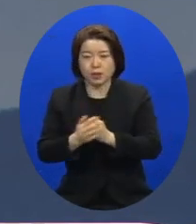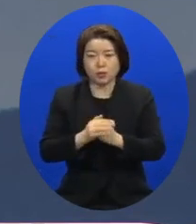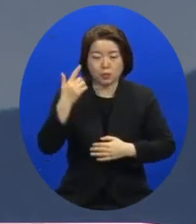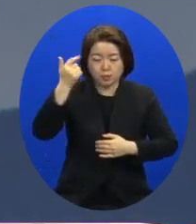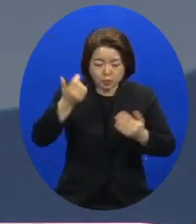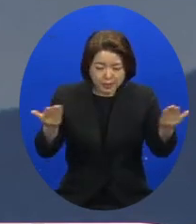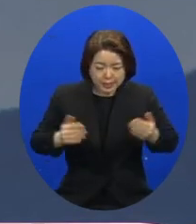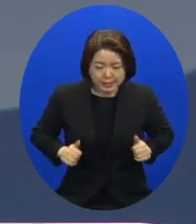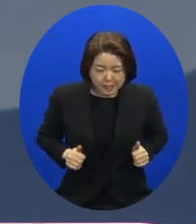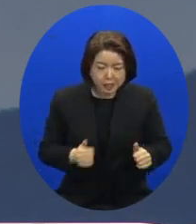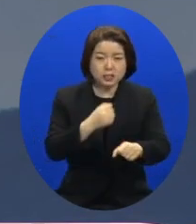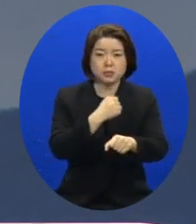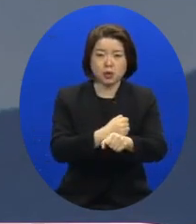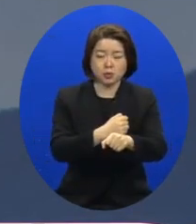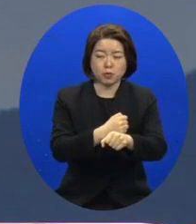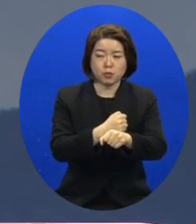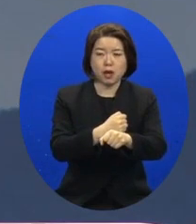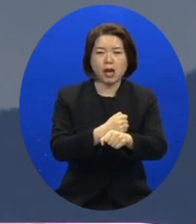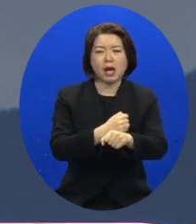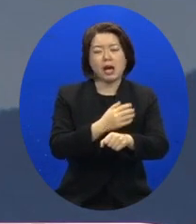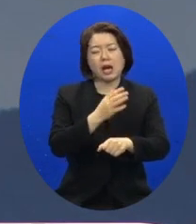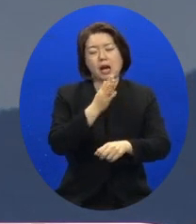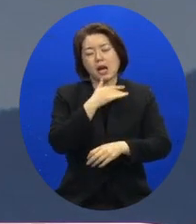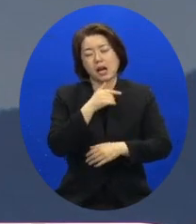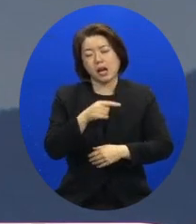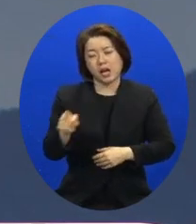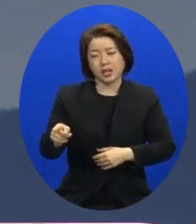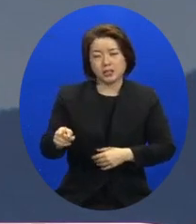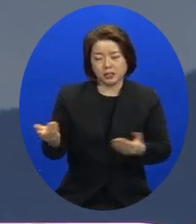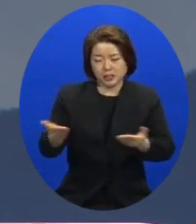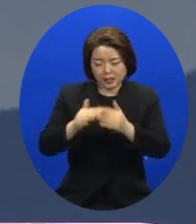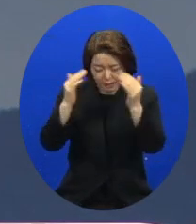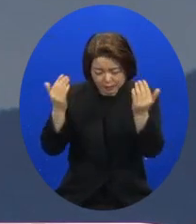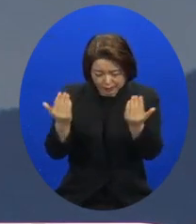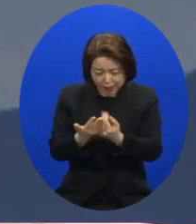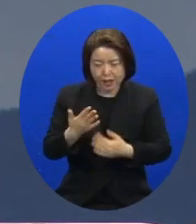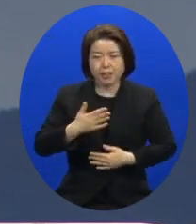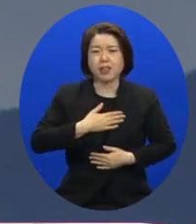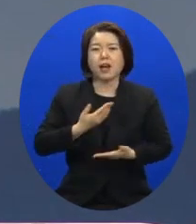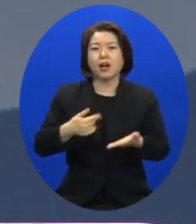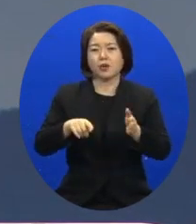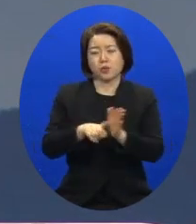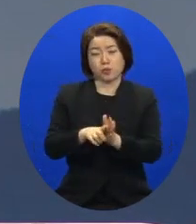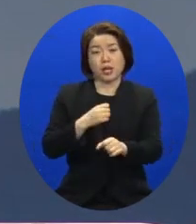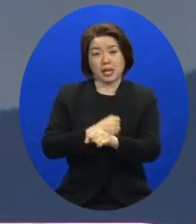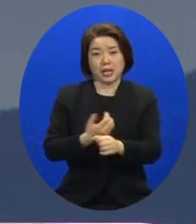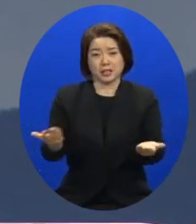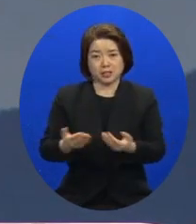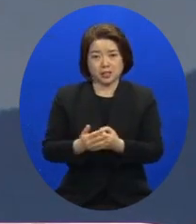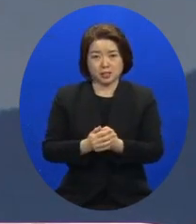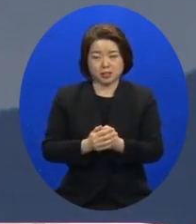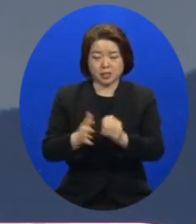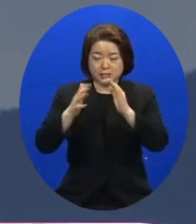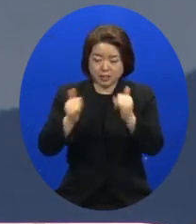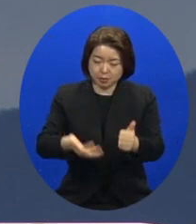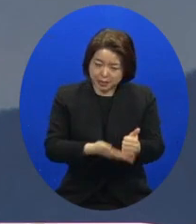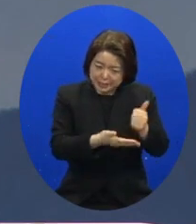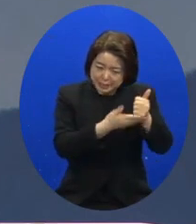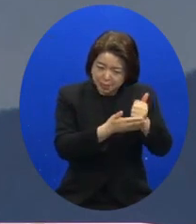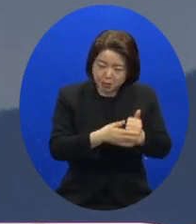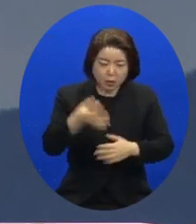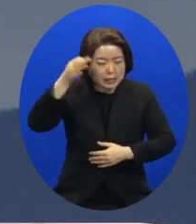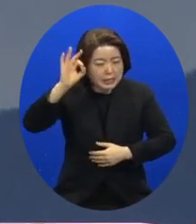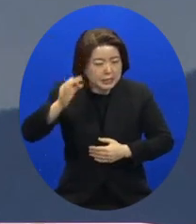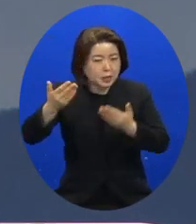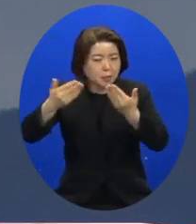하고 그것조차도 사실은 다 나를 위해서 한 거더라고. 사람들에게 칭찬받고 인정받으려고